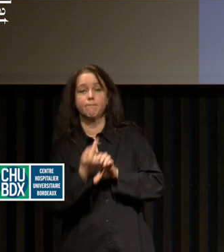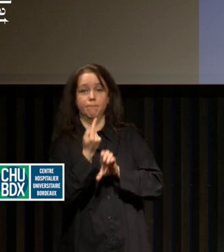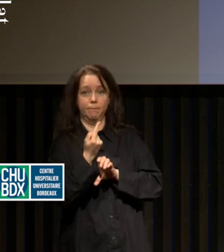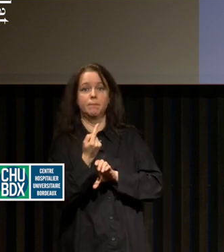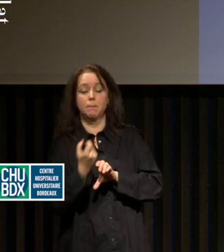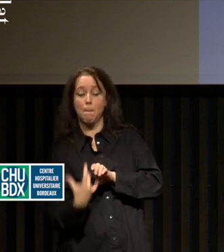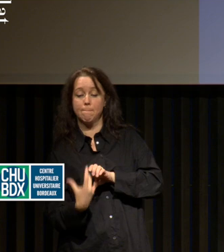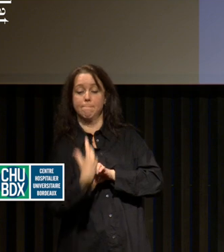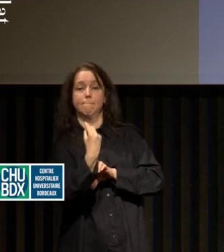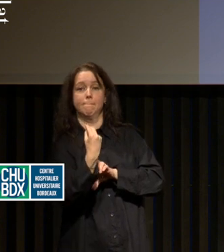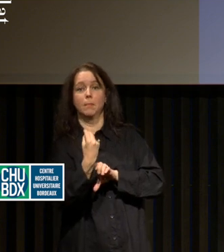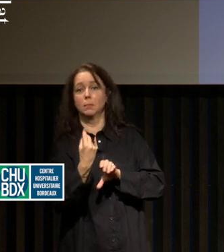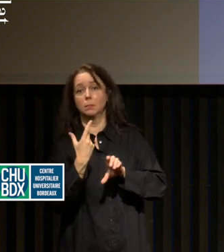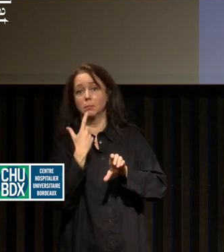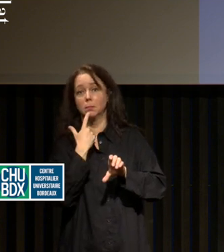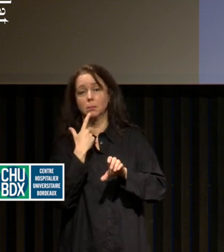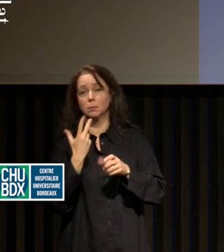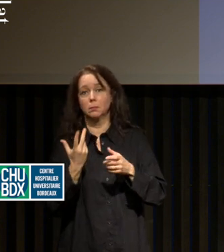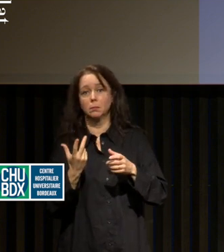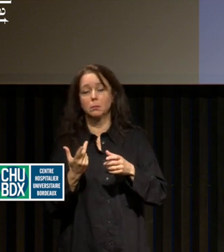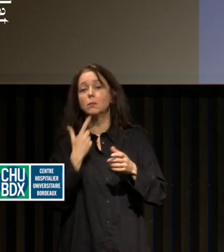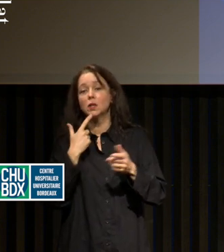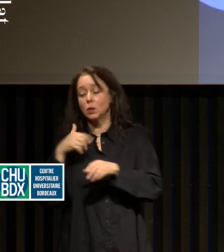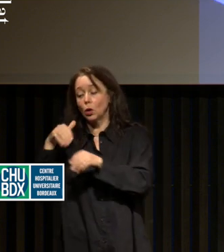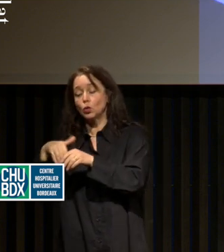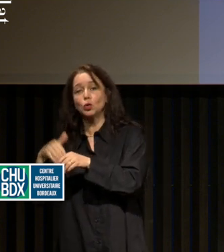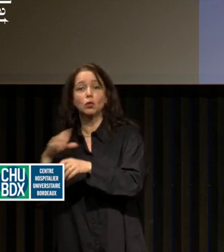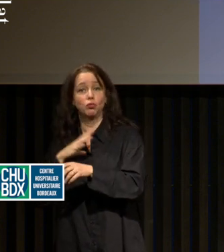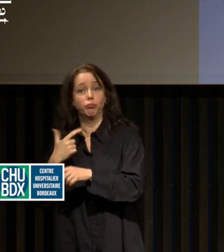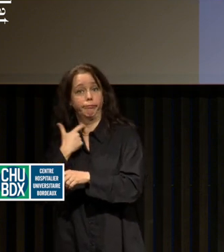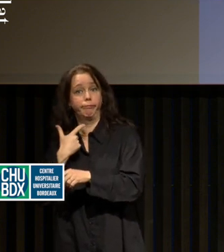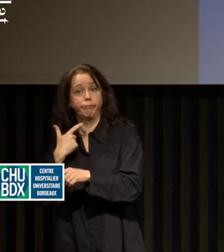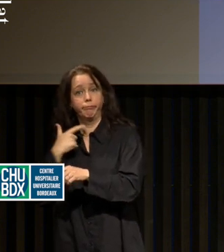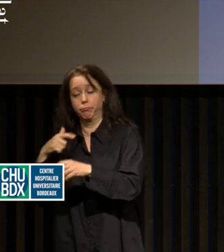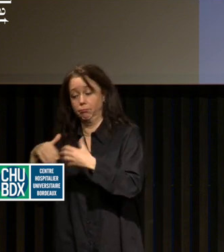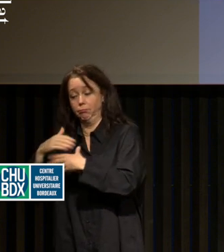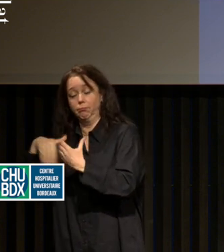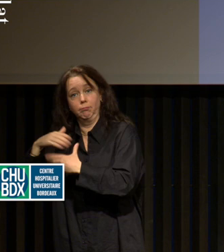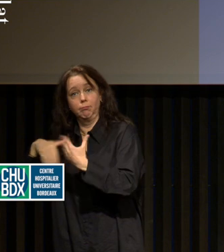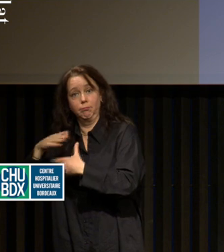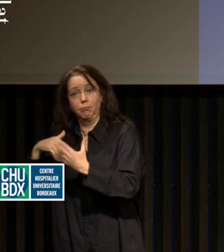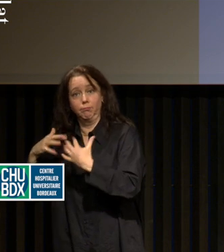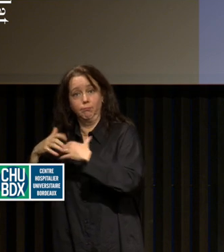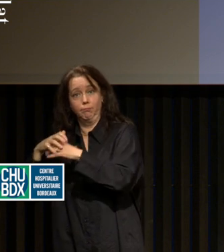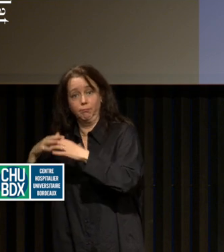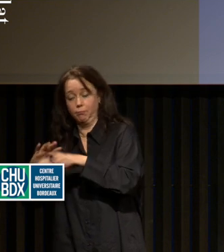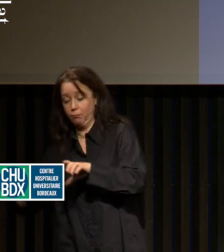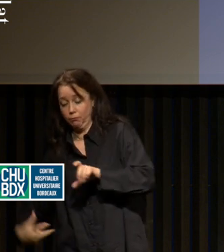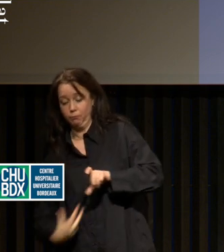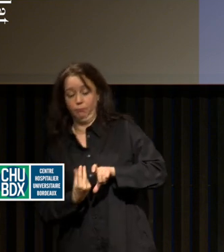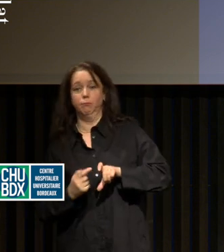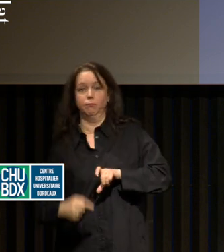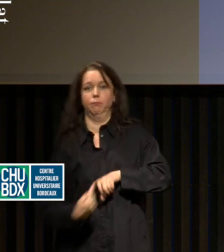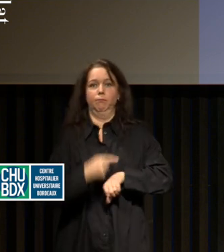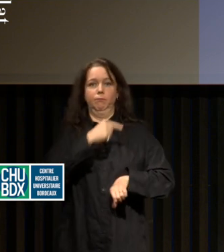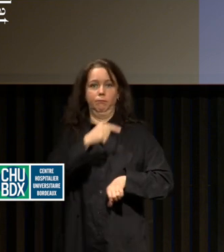on va injecter le greffon, autrement dit une solution qui contient des sels, hein, qui est liquéfiée, dans le tube digestif, comme